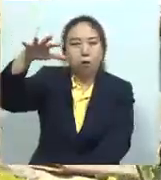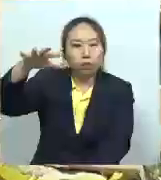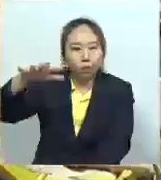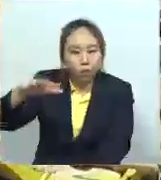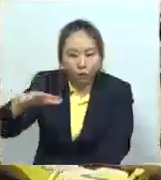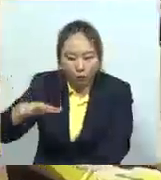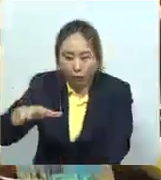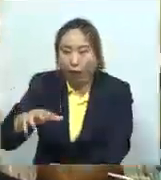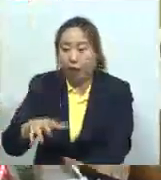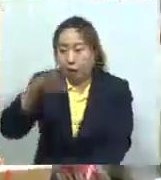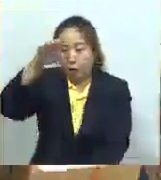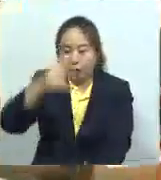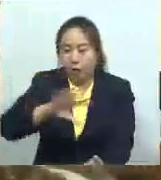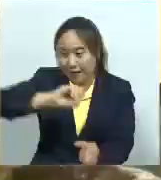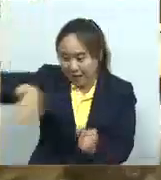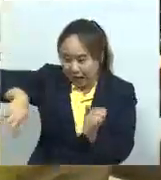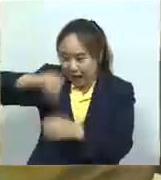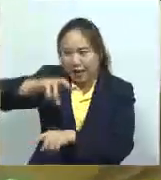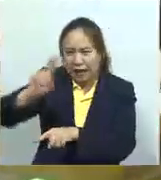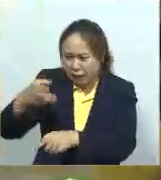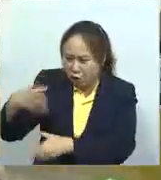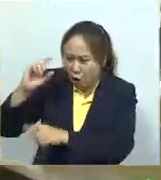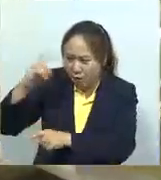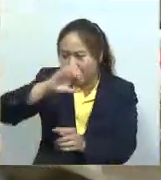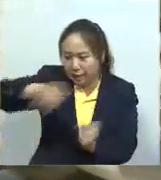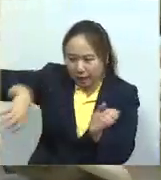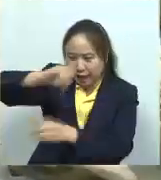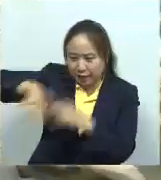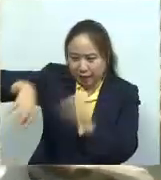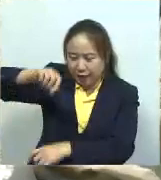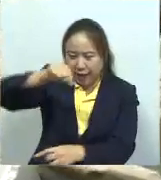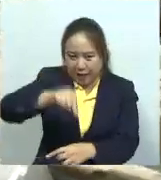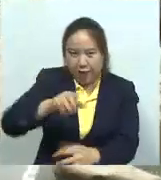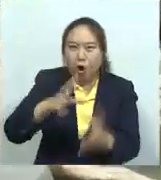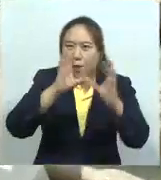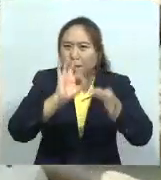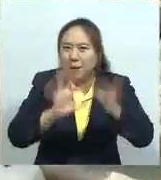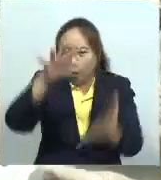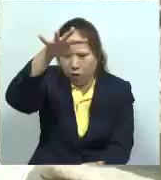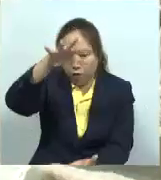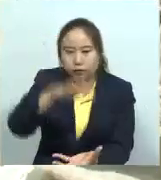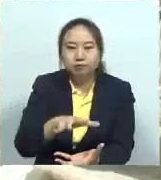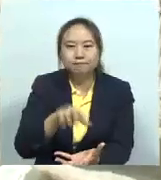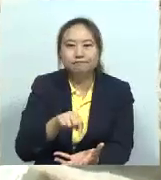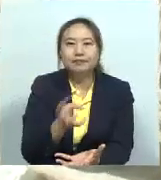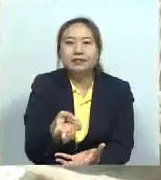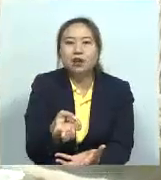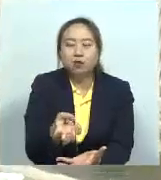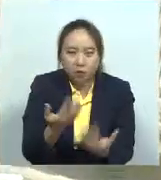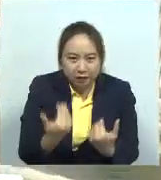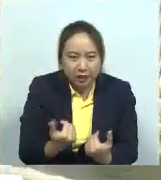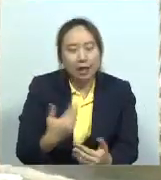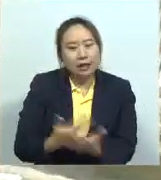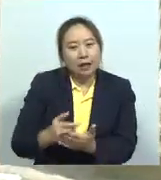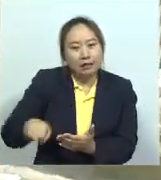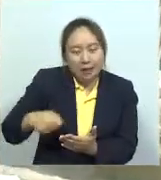การคัดแยกทำให้ประหยัดงบประมาณในการจัดการขยะซึ่งสามารถนำเงินดังกล่าวมาใช้จ่ายในการพัฒนาในด้านอื่นๆที่เป็นประโยชน์ต่อ